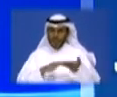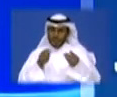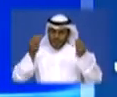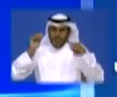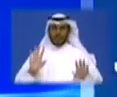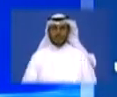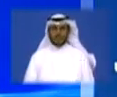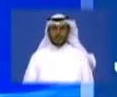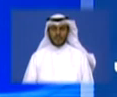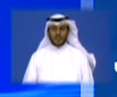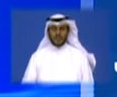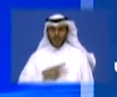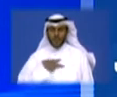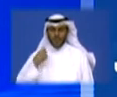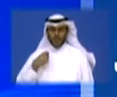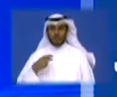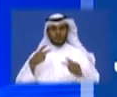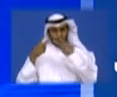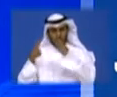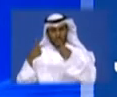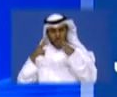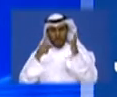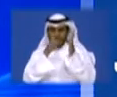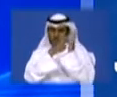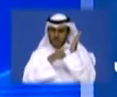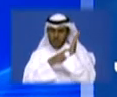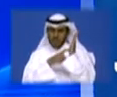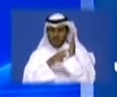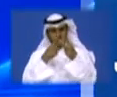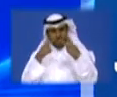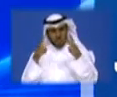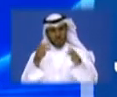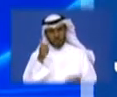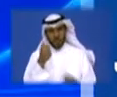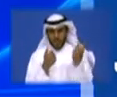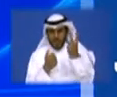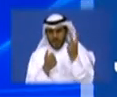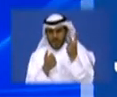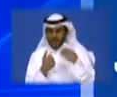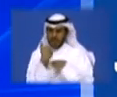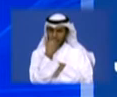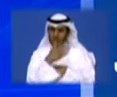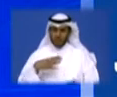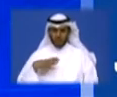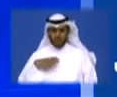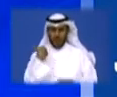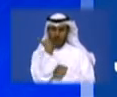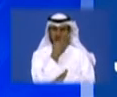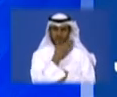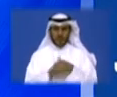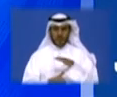الوزراء الموافقة على مشروعي القانونين ورفعهما لحضرة صاحب السمو الأمير حفظه الله ورعاه